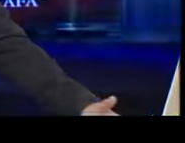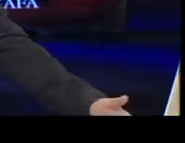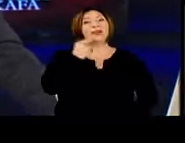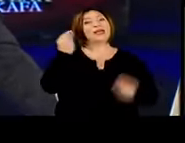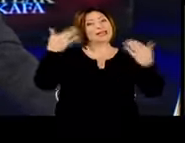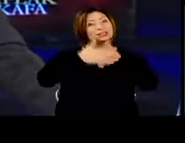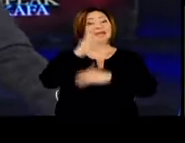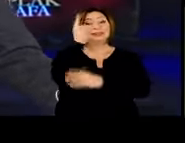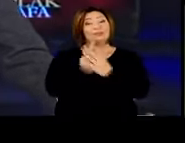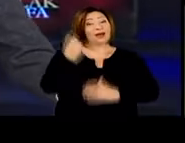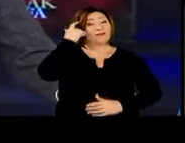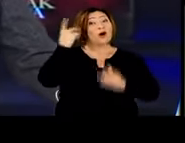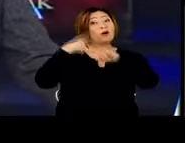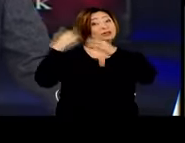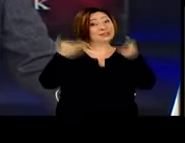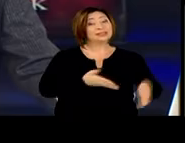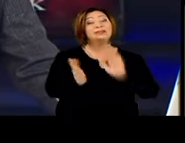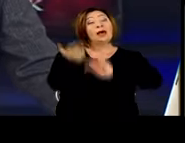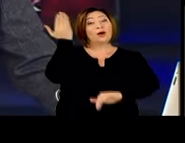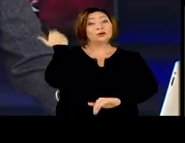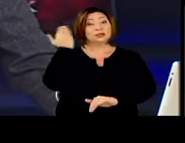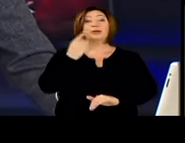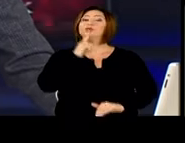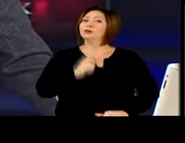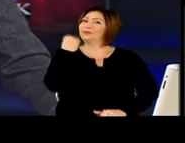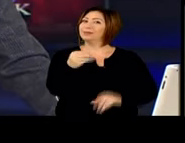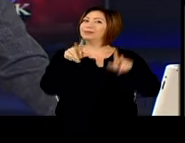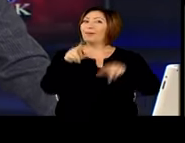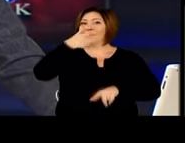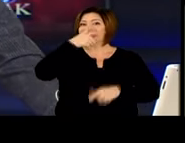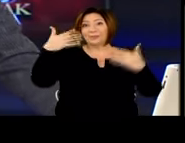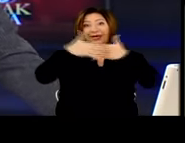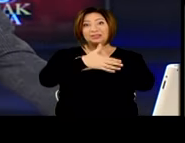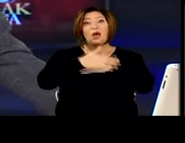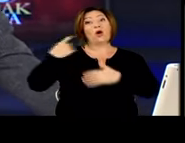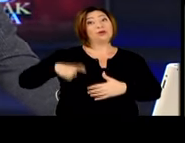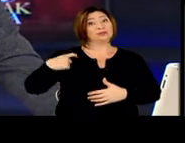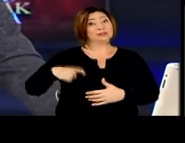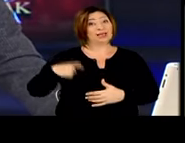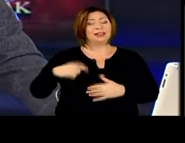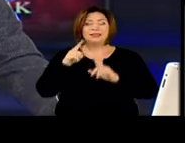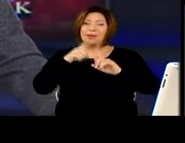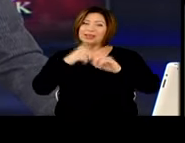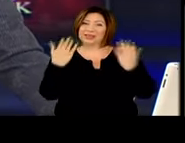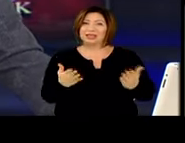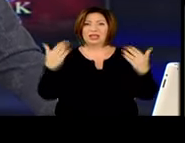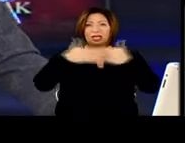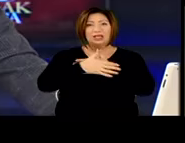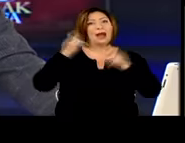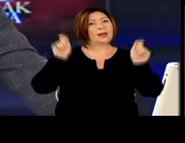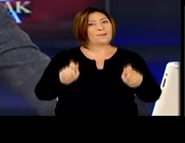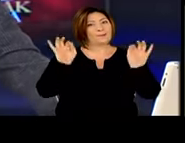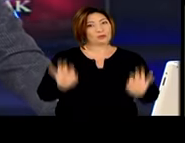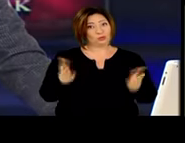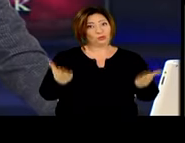İyi geceler, Çıplak Kafa'ya hoş geldiniz. Daha önce de söz verdiğimiz gibi Perşembe geceleri özel tematik geceler